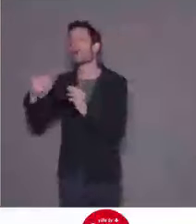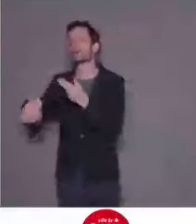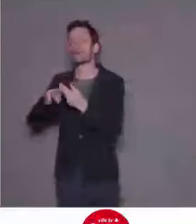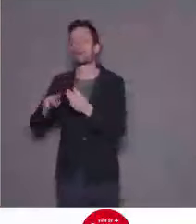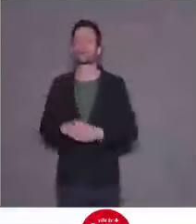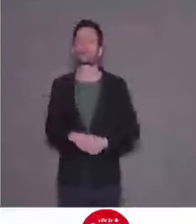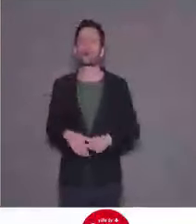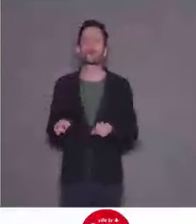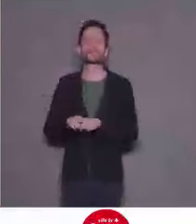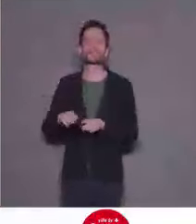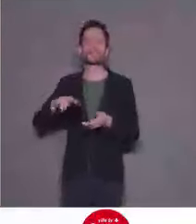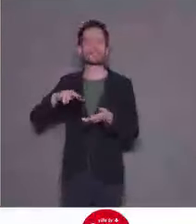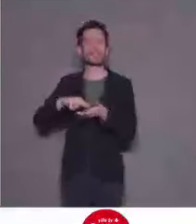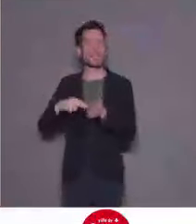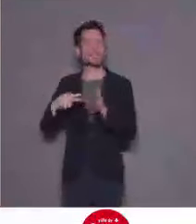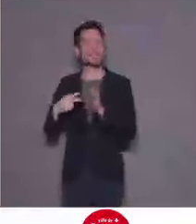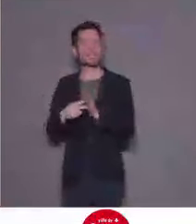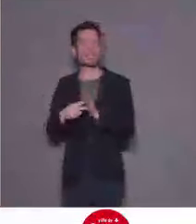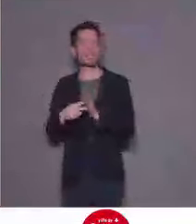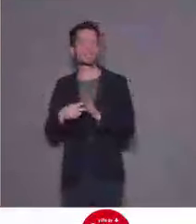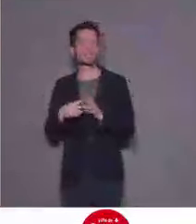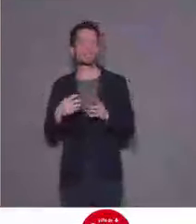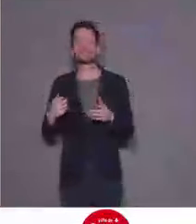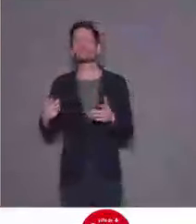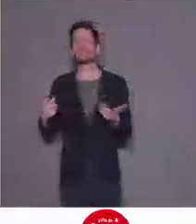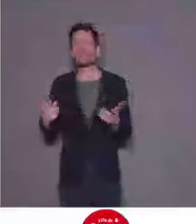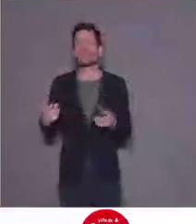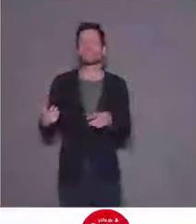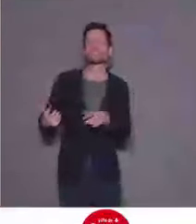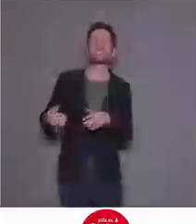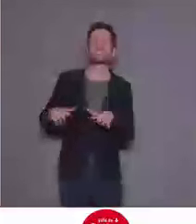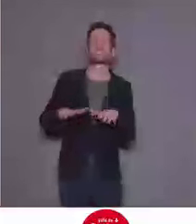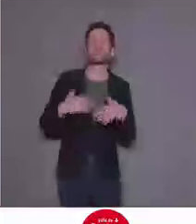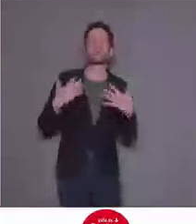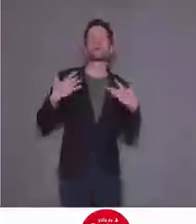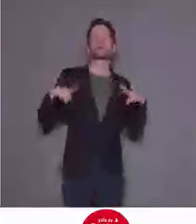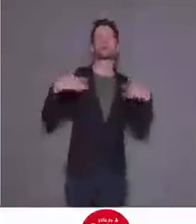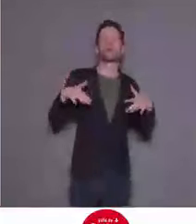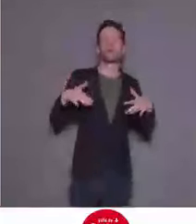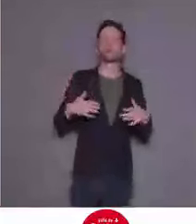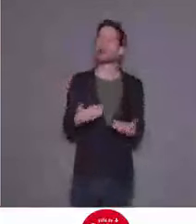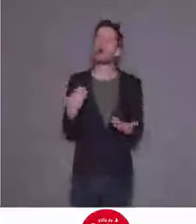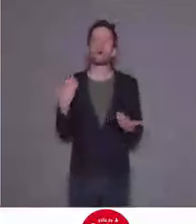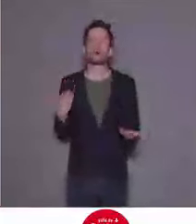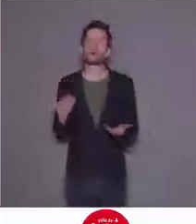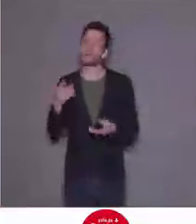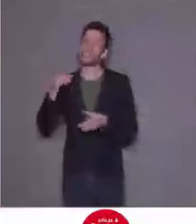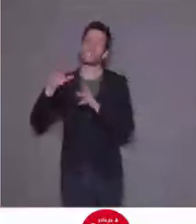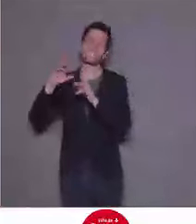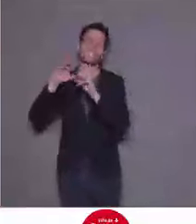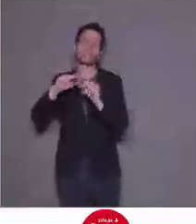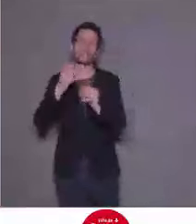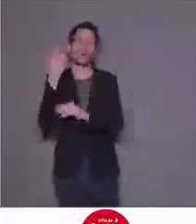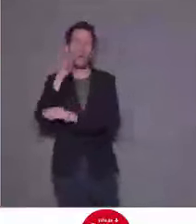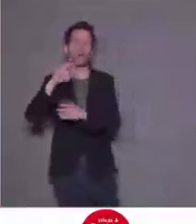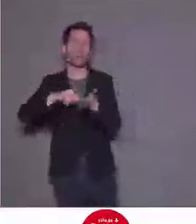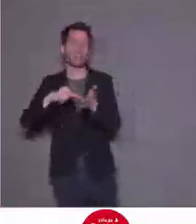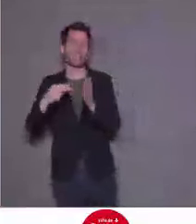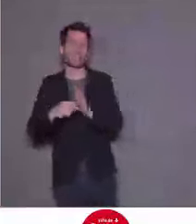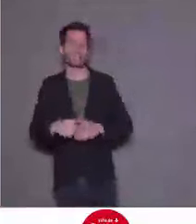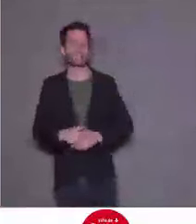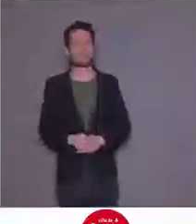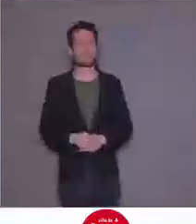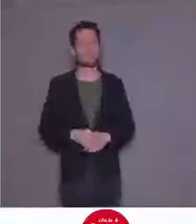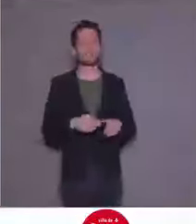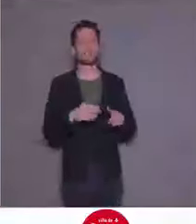chasse-peau. Bon, aujourd'hui, vous avez parlé de la technique du mot. C'était alors le chasse-peau, fusil